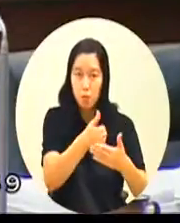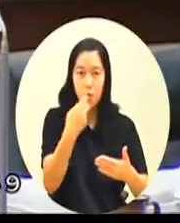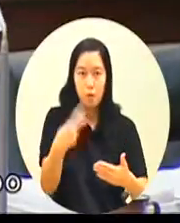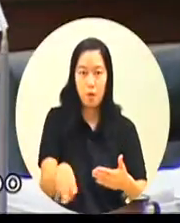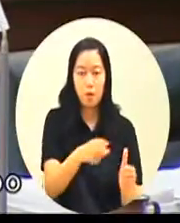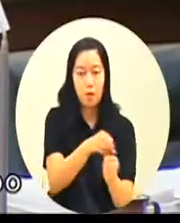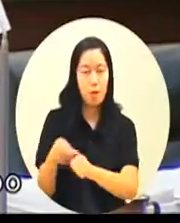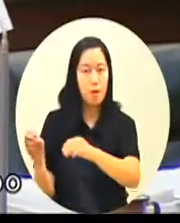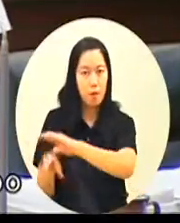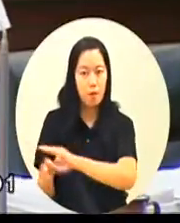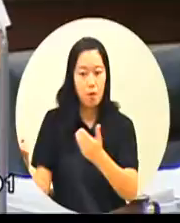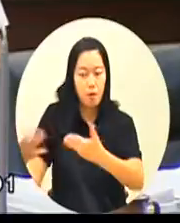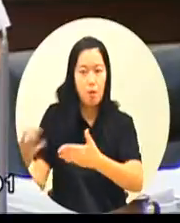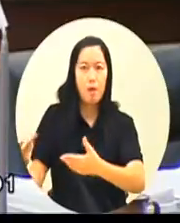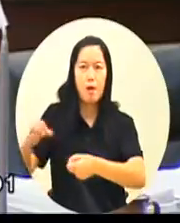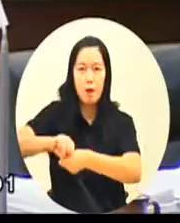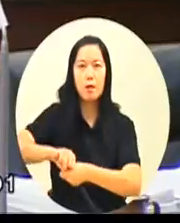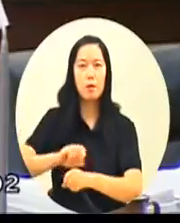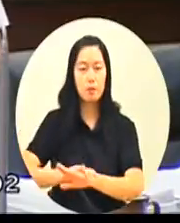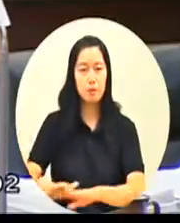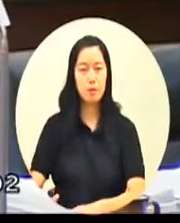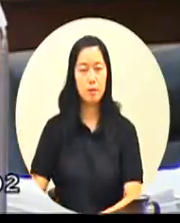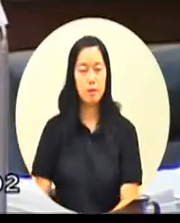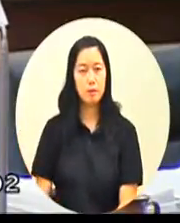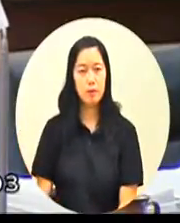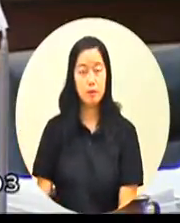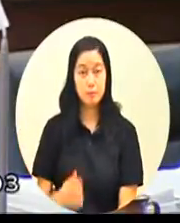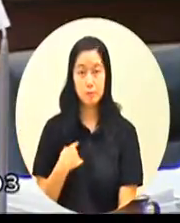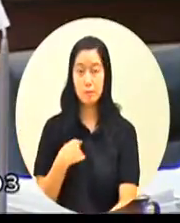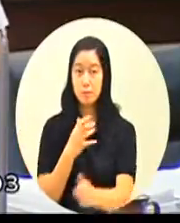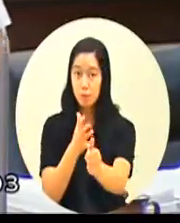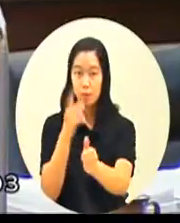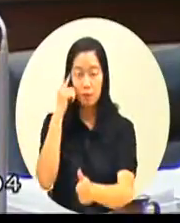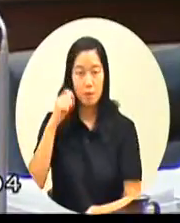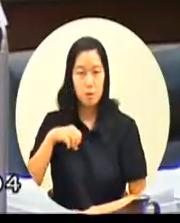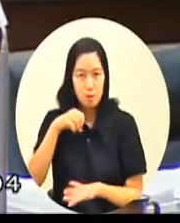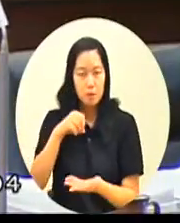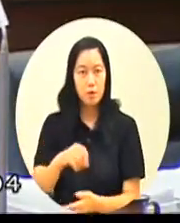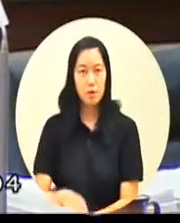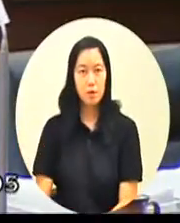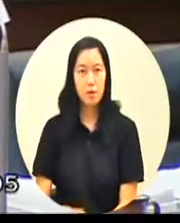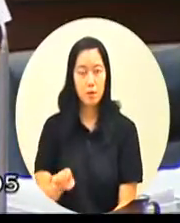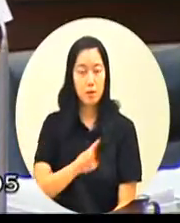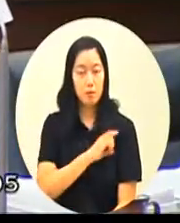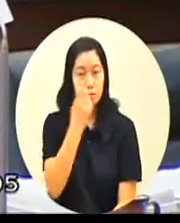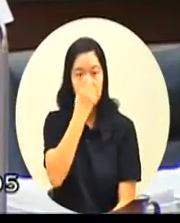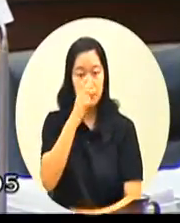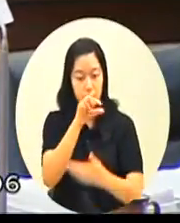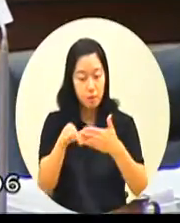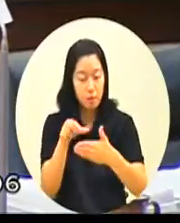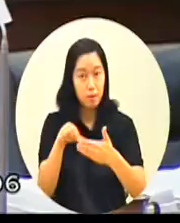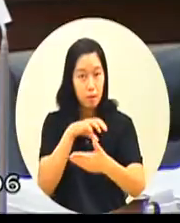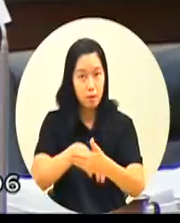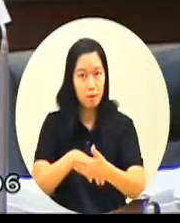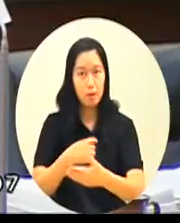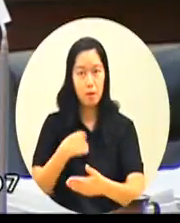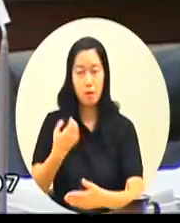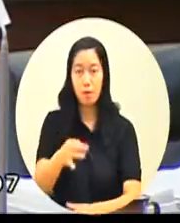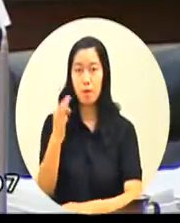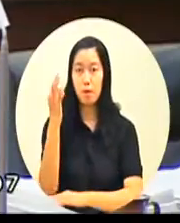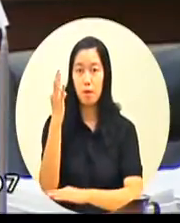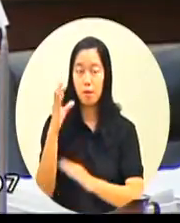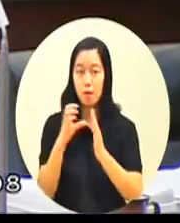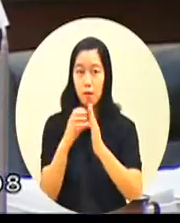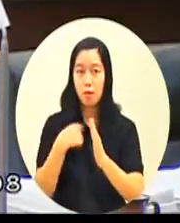的问题。所以局长，我是要跟局长建议是说，在这个自治条例里面，我们财政局，我觉得